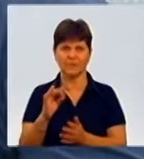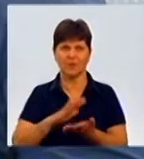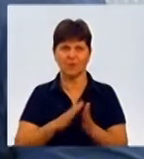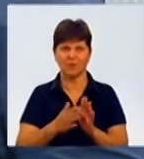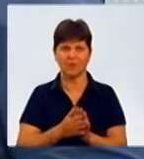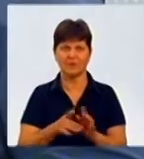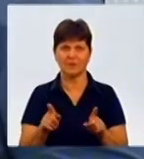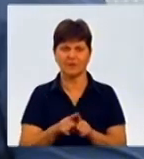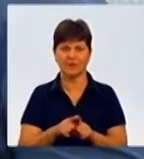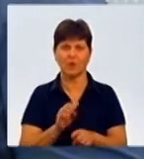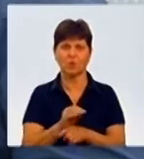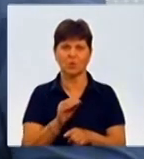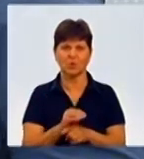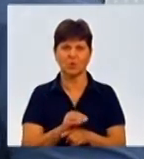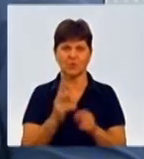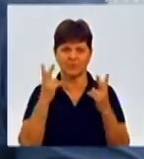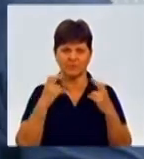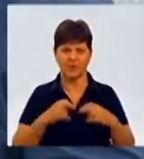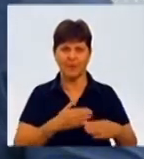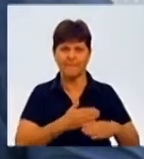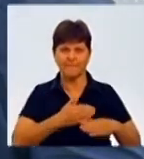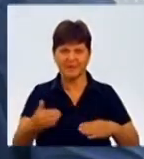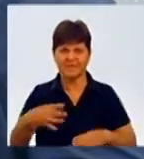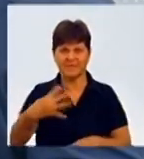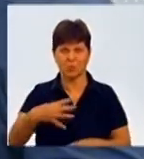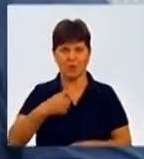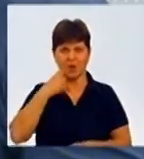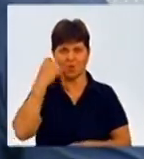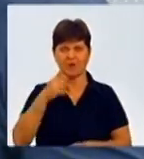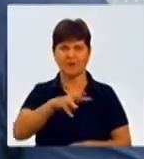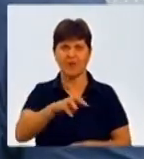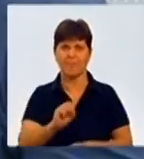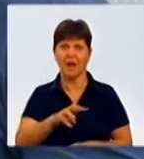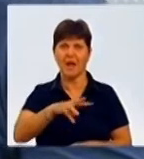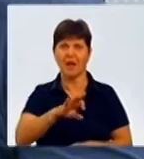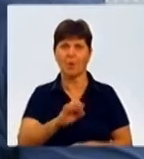таких додаткових методів після 40 років мамографії, УЗІ. Також